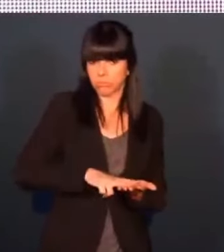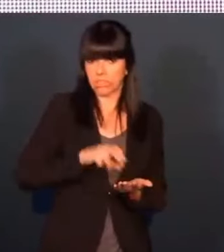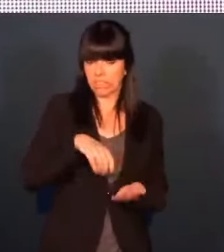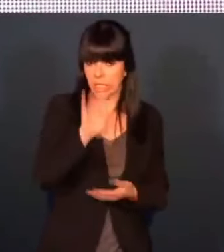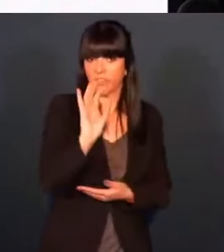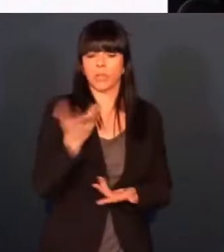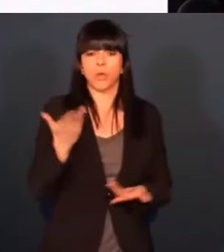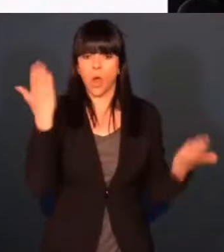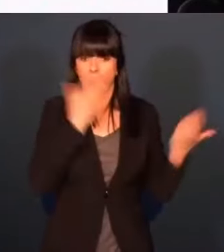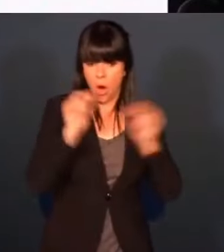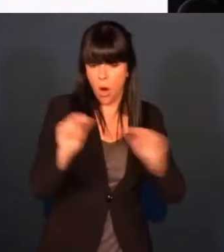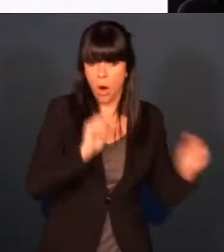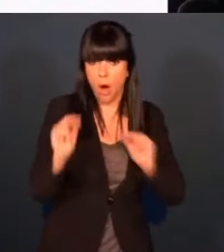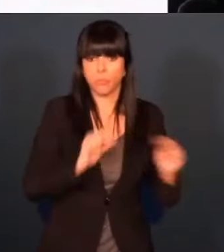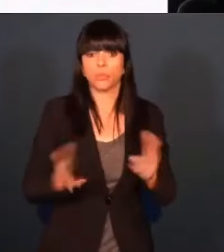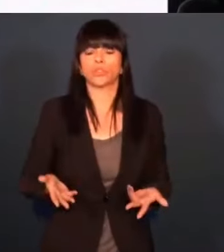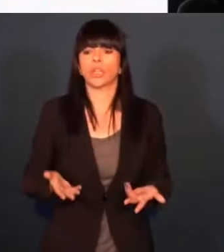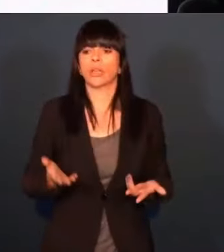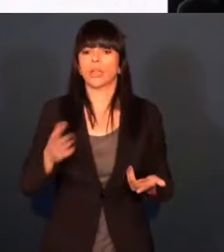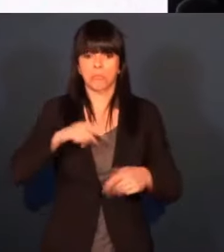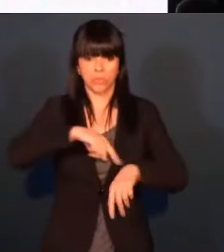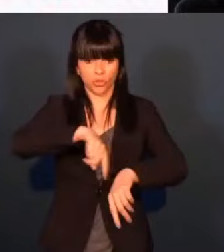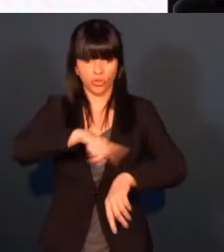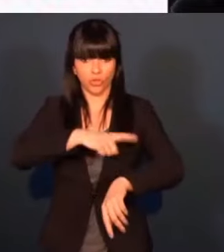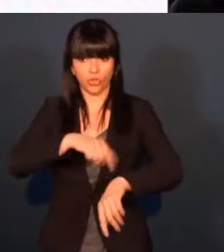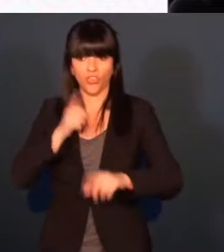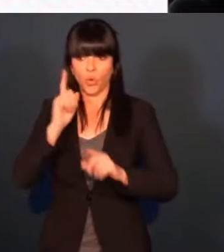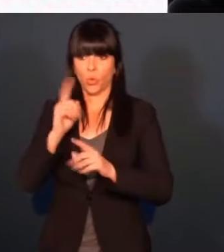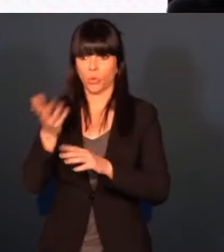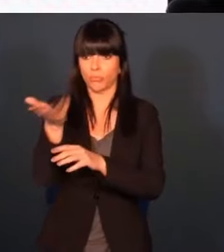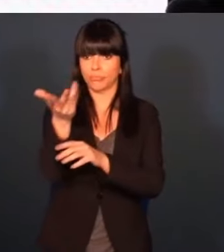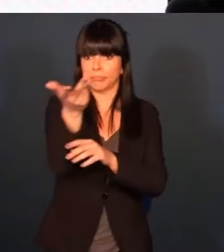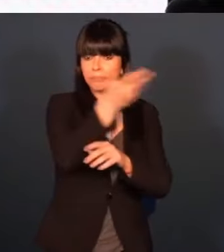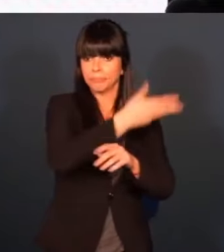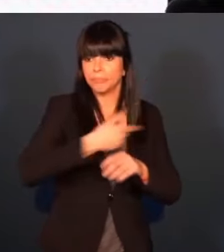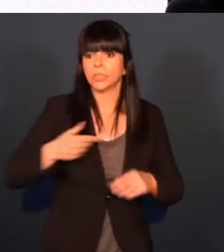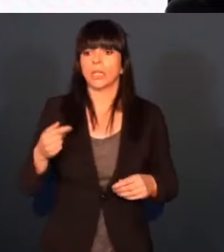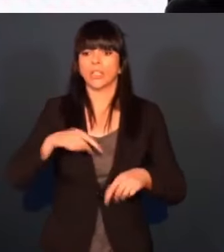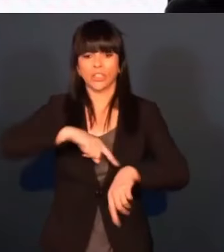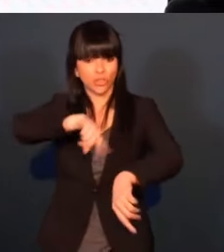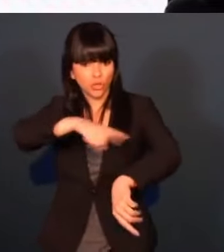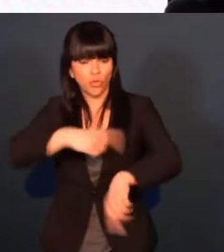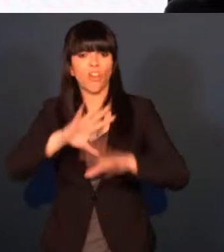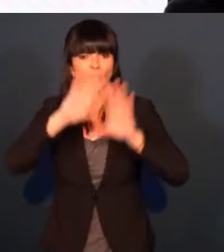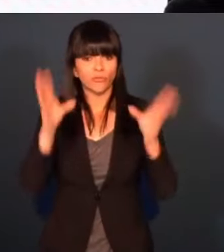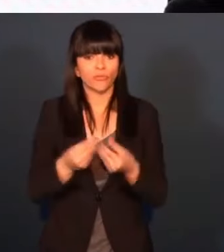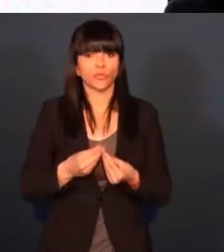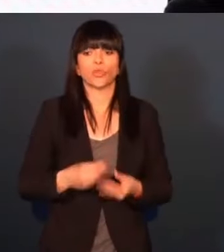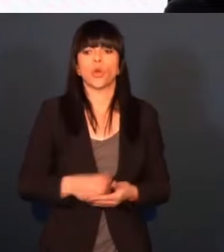обучени пилоти. В момента навъртат часовете, които са необходими, за да започне реалната дейност и това ще се случи в